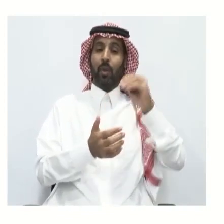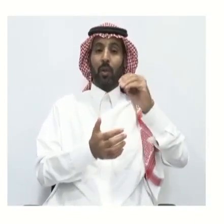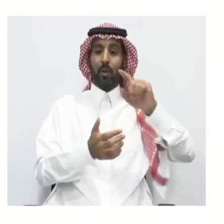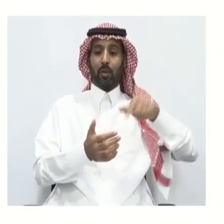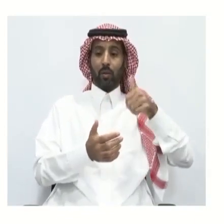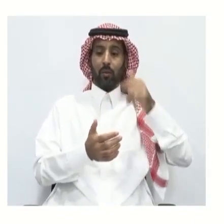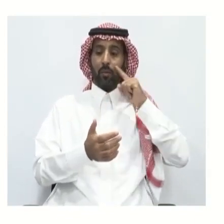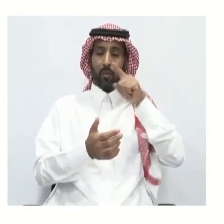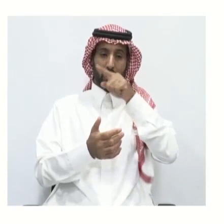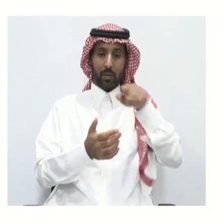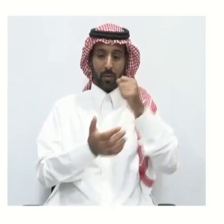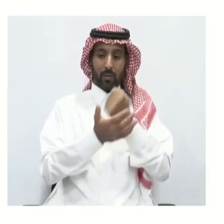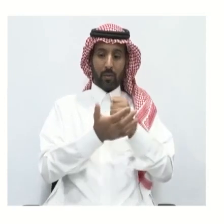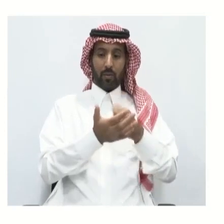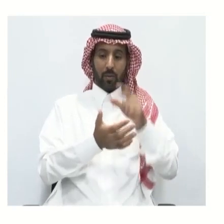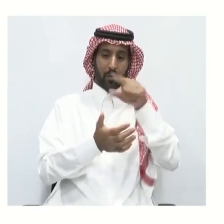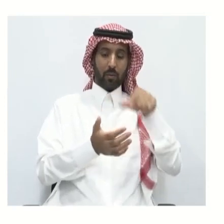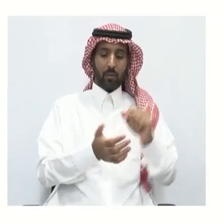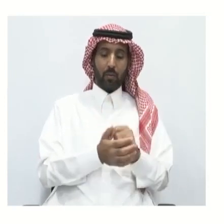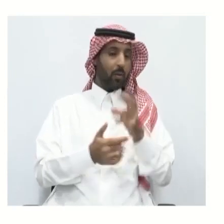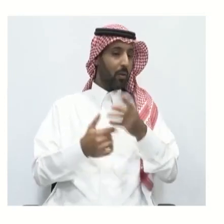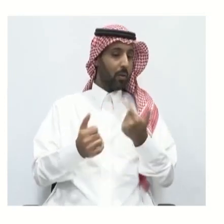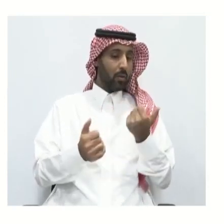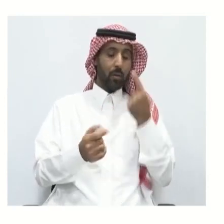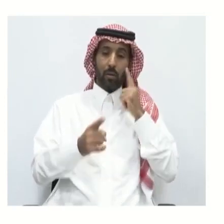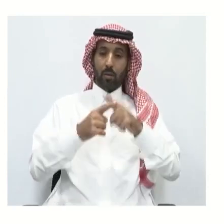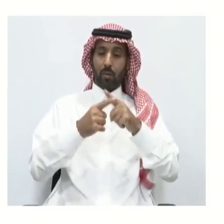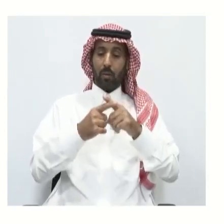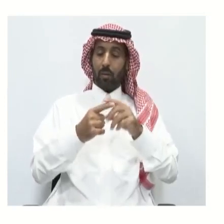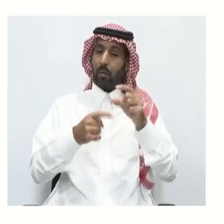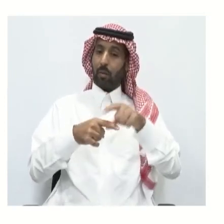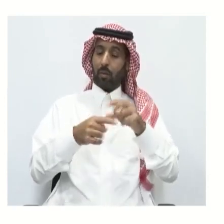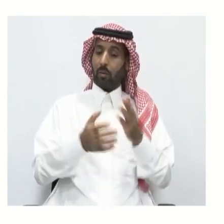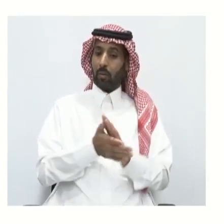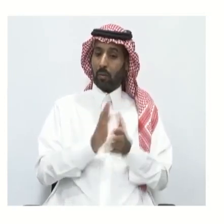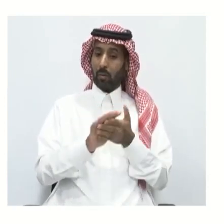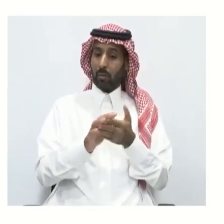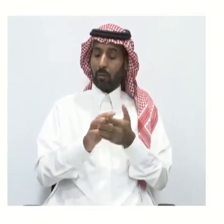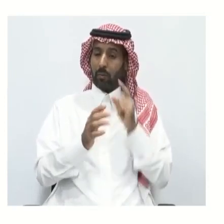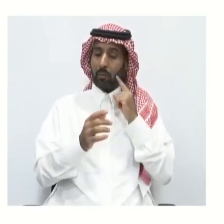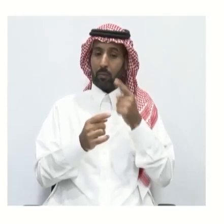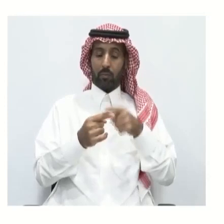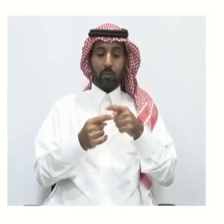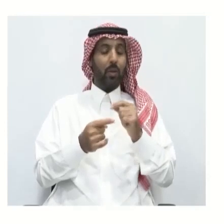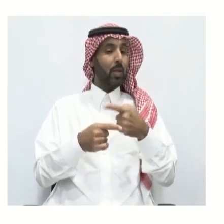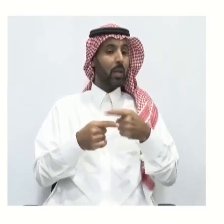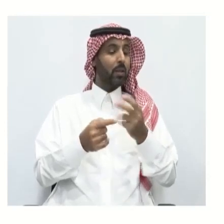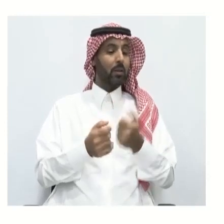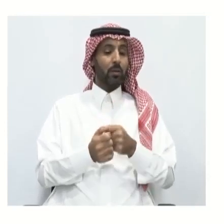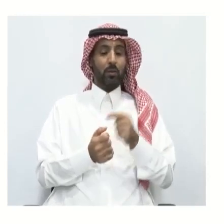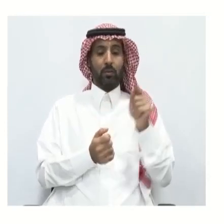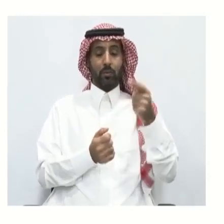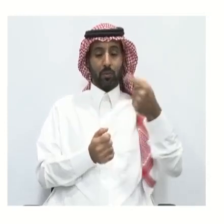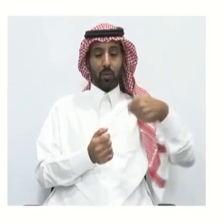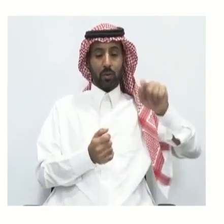ونريد فقط المولات الناتج بعد الضرب والقسمه سيعطيني 0.179 مول